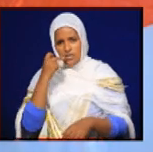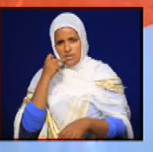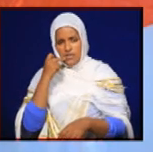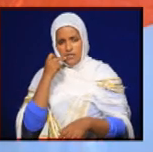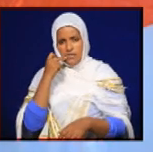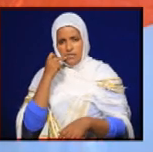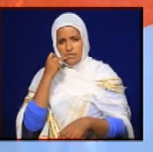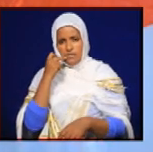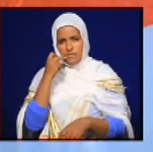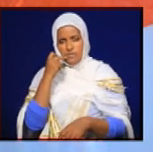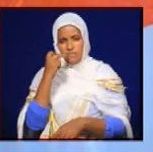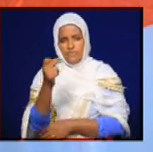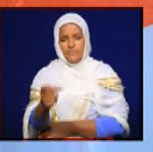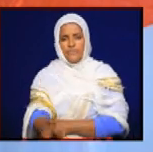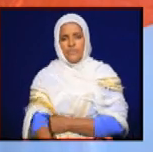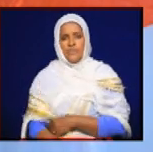ዘኝልኝ ድንግል